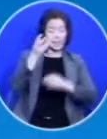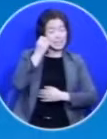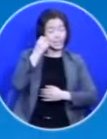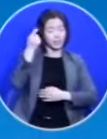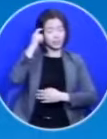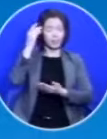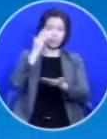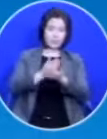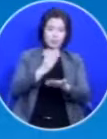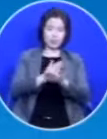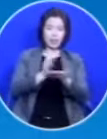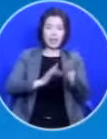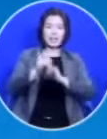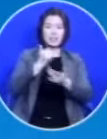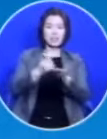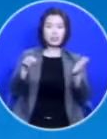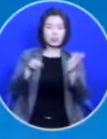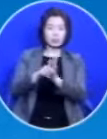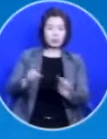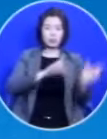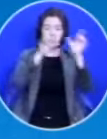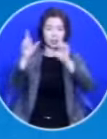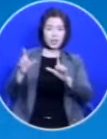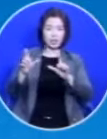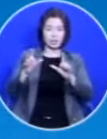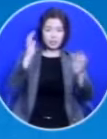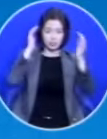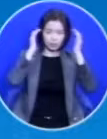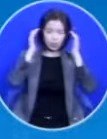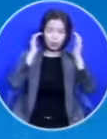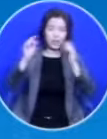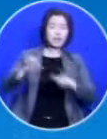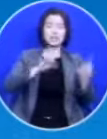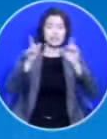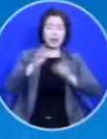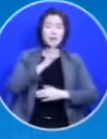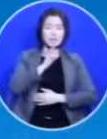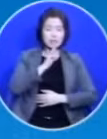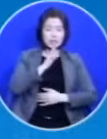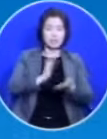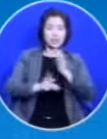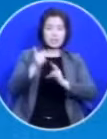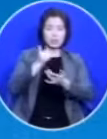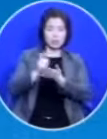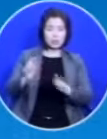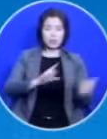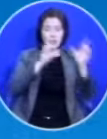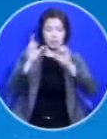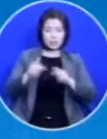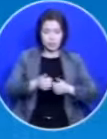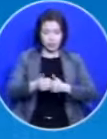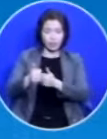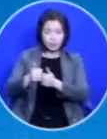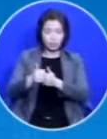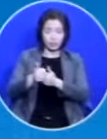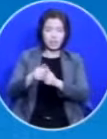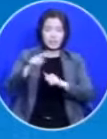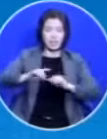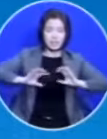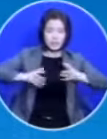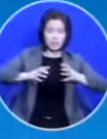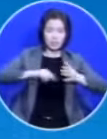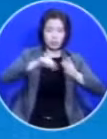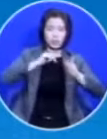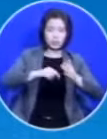마세요 예수 믿고 사는 삶은 고난의 삶입니다 예수님을 따라 산다는 것 자체가이 세상에서는